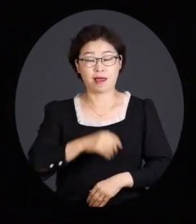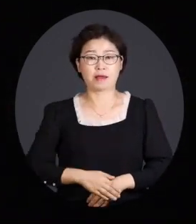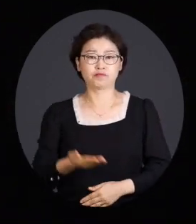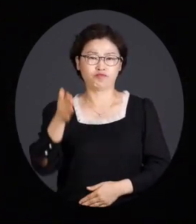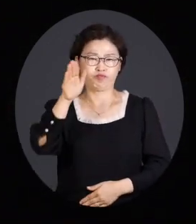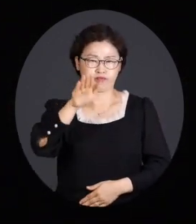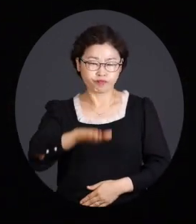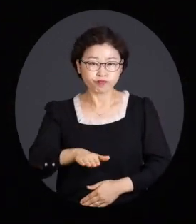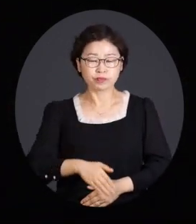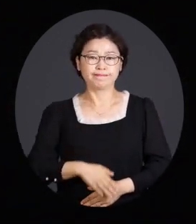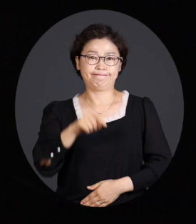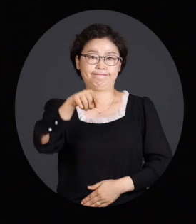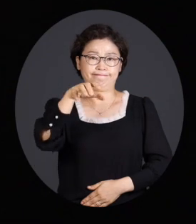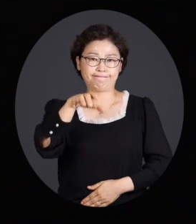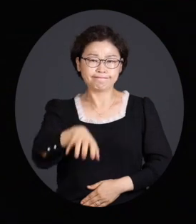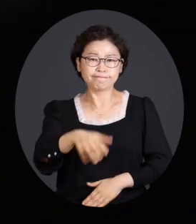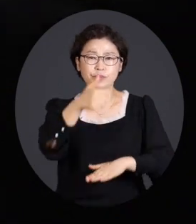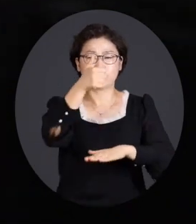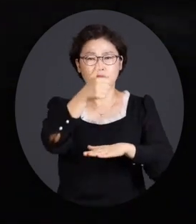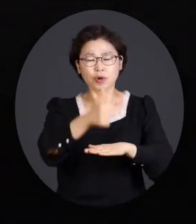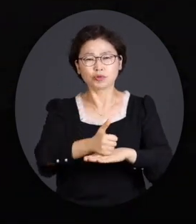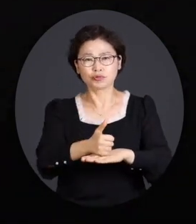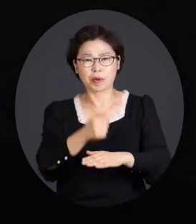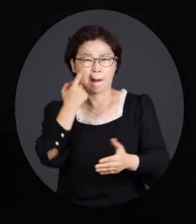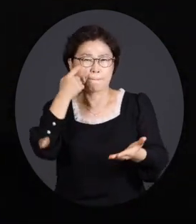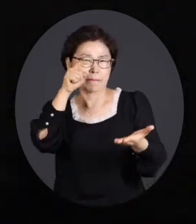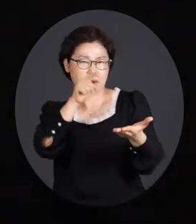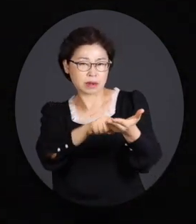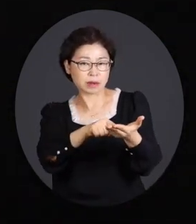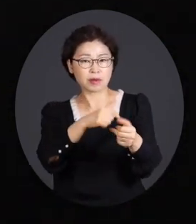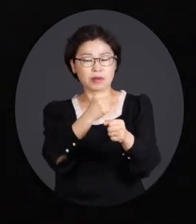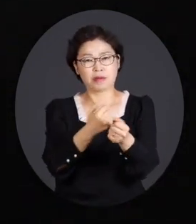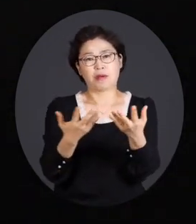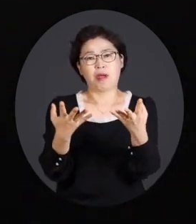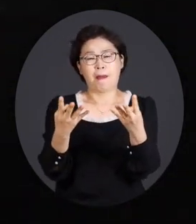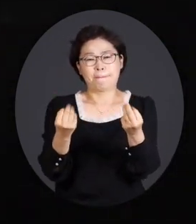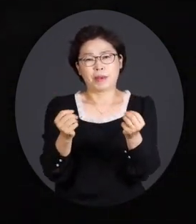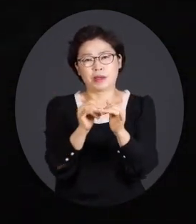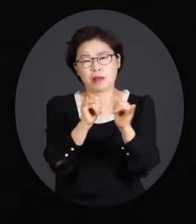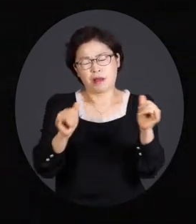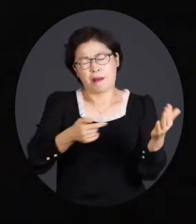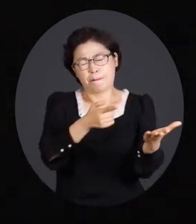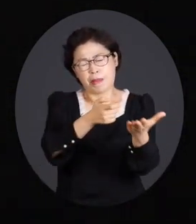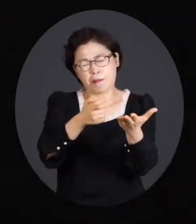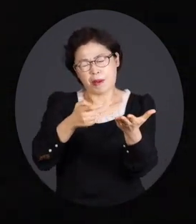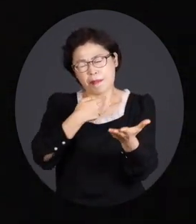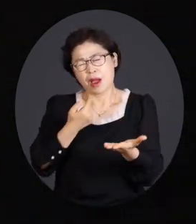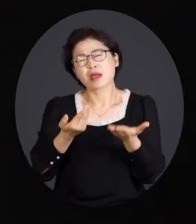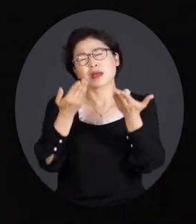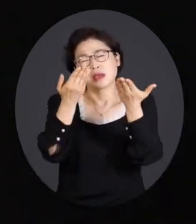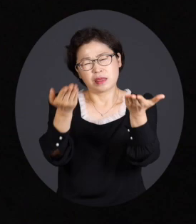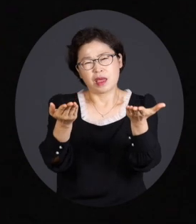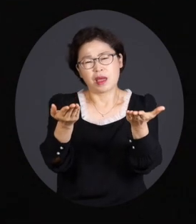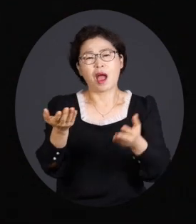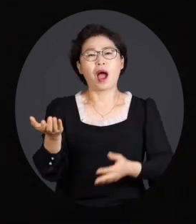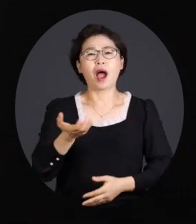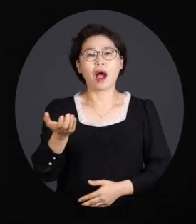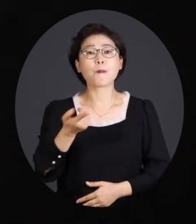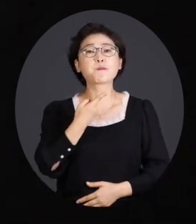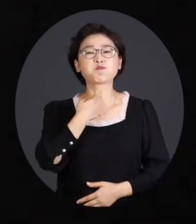하지만 그곳에서 결국 토벌대에 발각돼 많은 희생을 남긴 아픔의 장소이기도